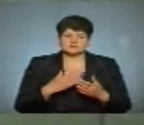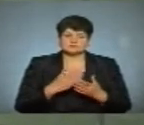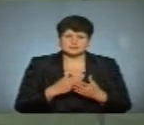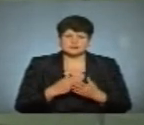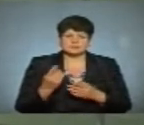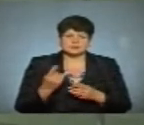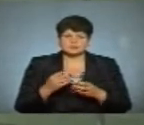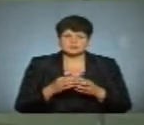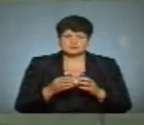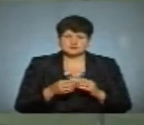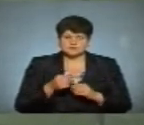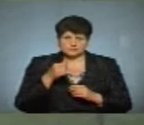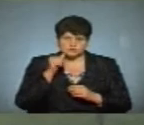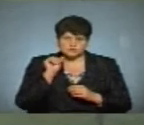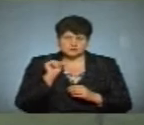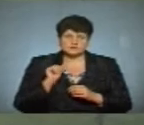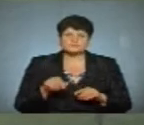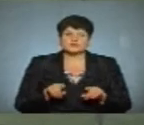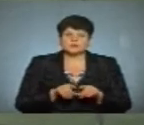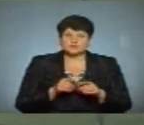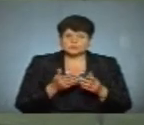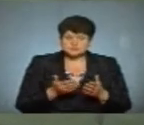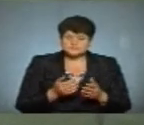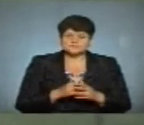навіть результати вчора. Ось